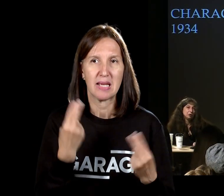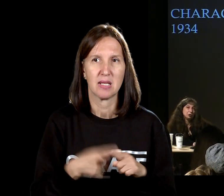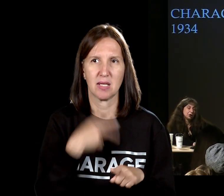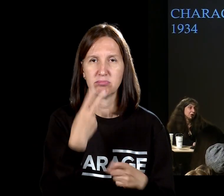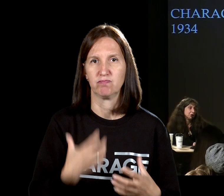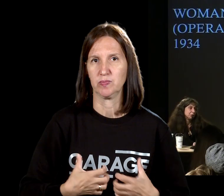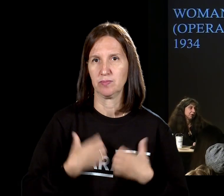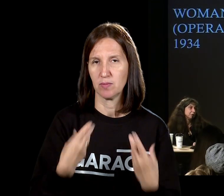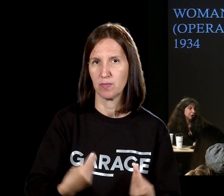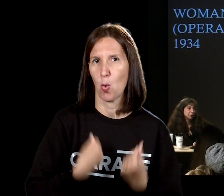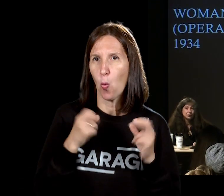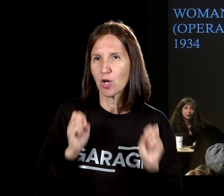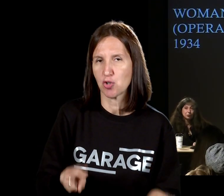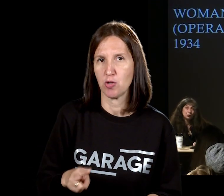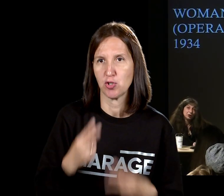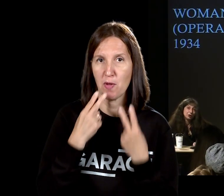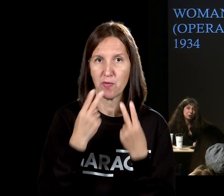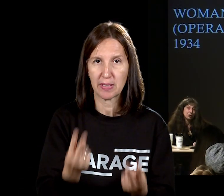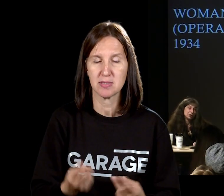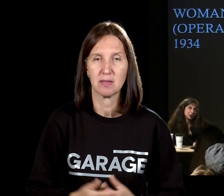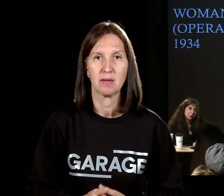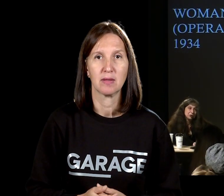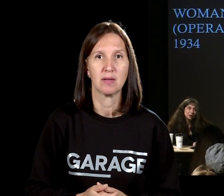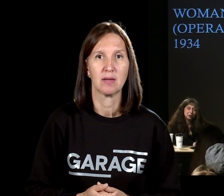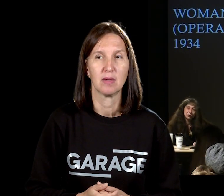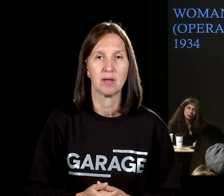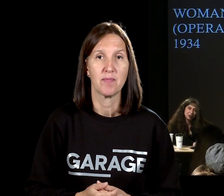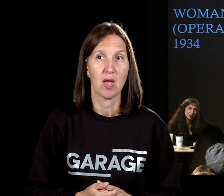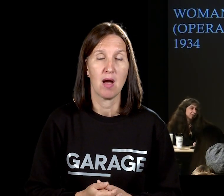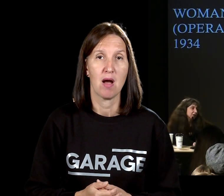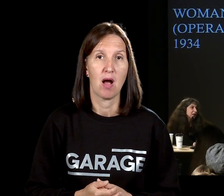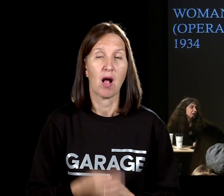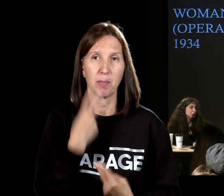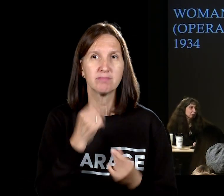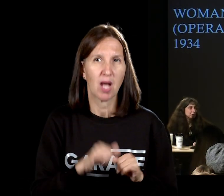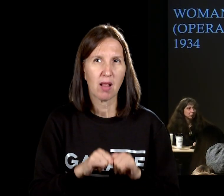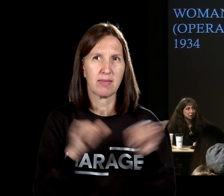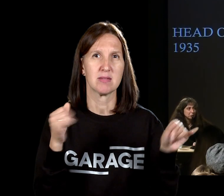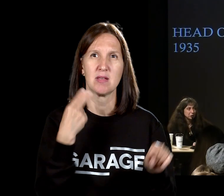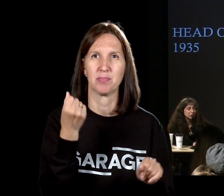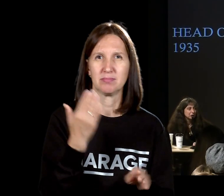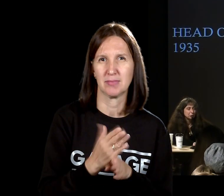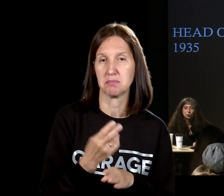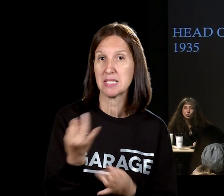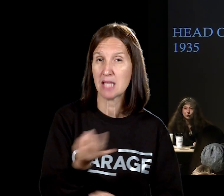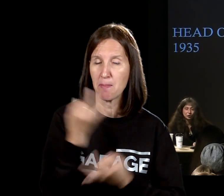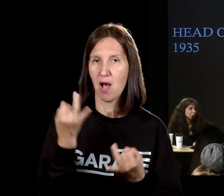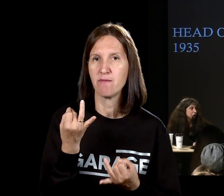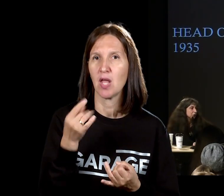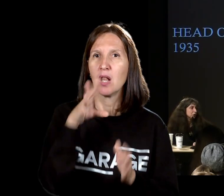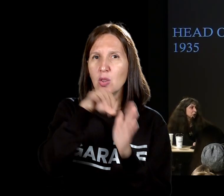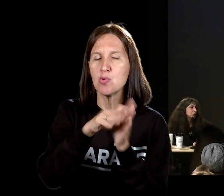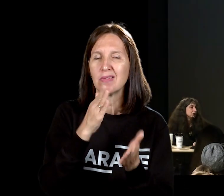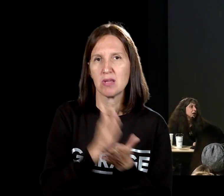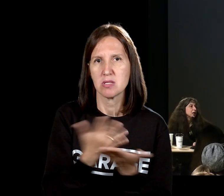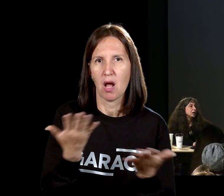зловещими они и угрожающими они выглядят, тем более они, конечно, забавные, они гротескные, но при этом там как бы вполне такая монструозность